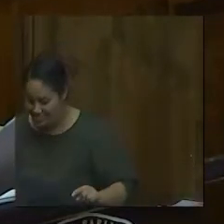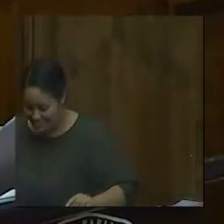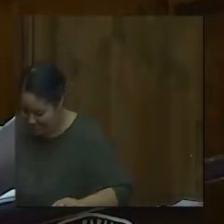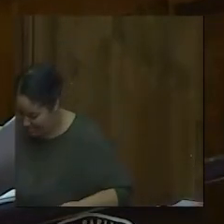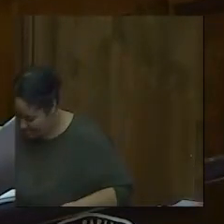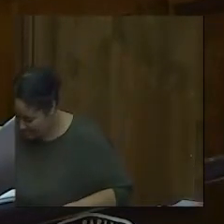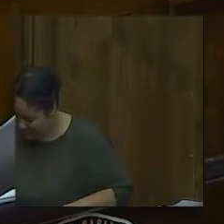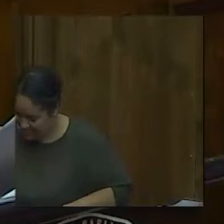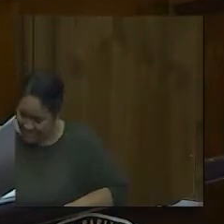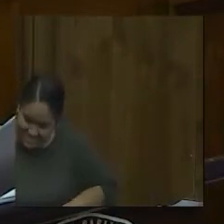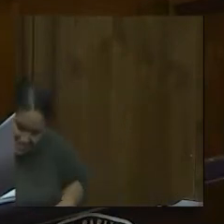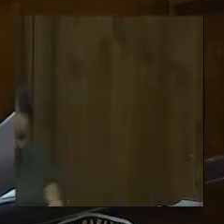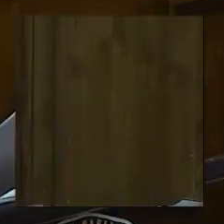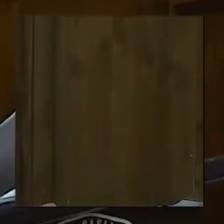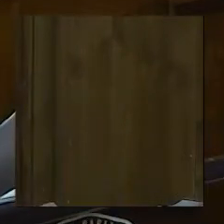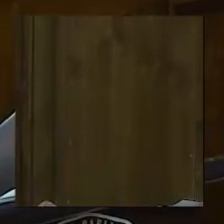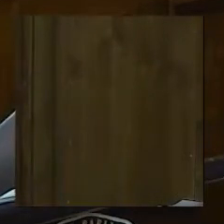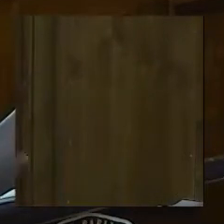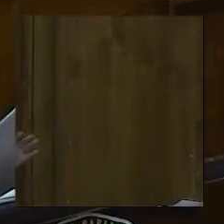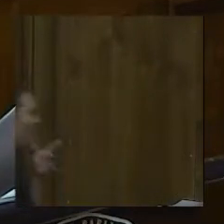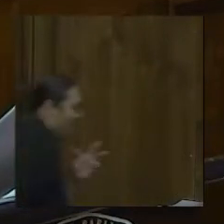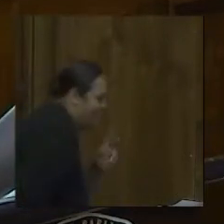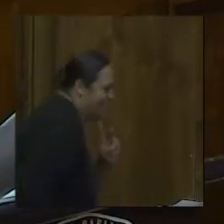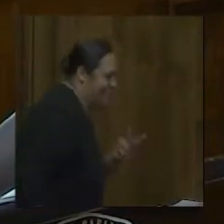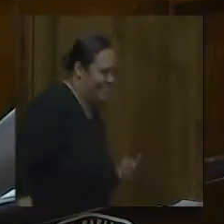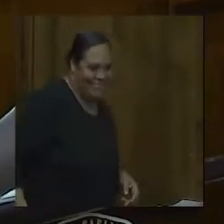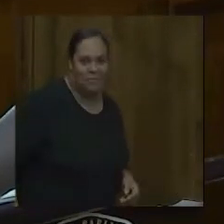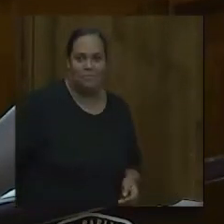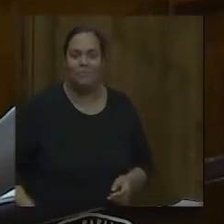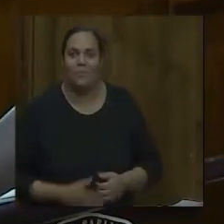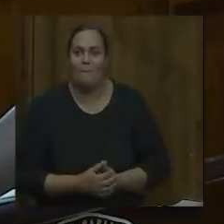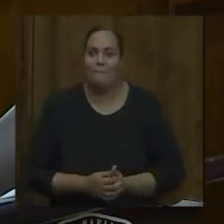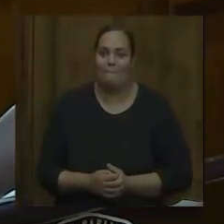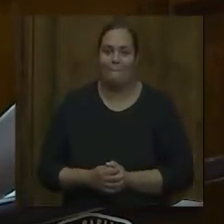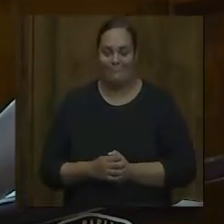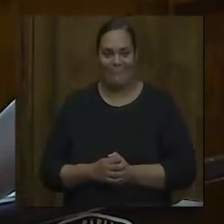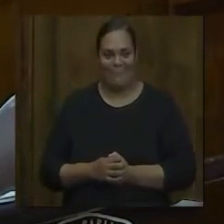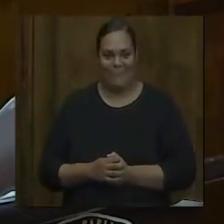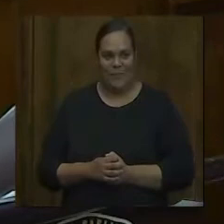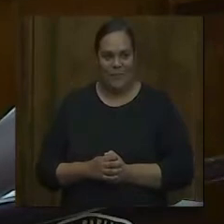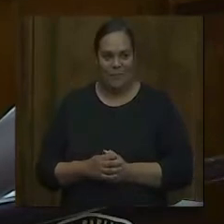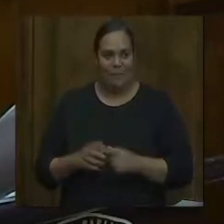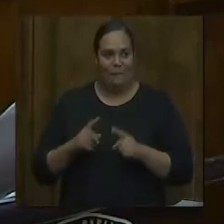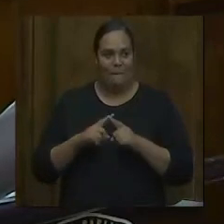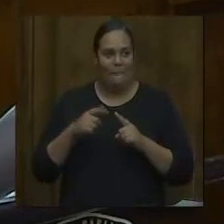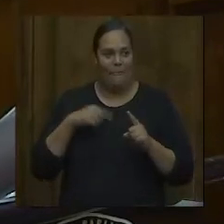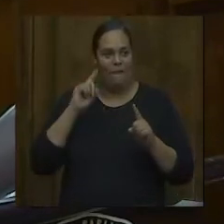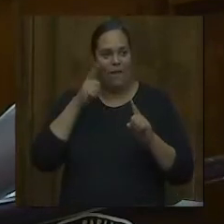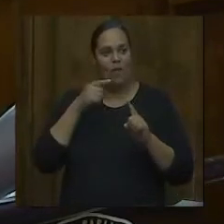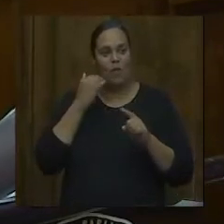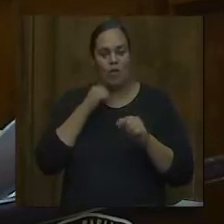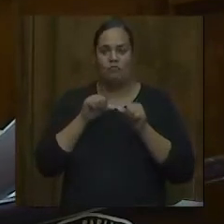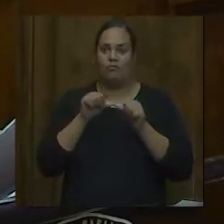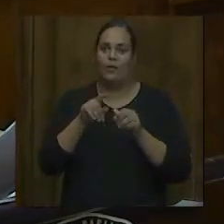samelewing te realiseer. Gegeewe hierdie doelwitte is museumaanbieding uiters belangrik. Die museumdiens sal dus voortgaan